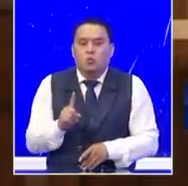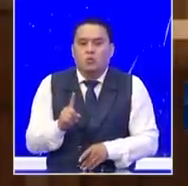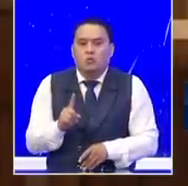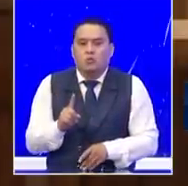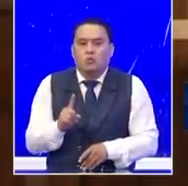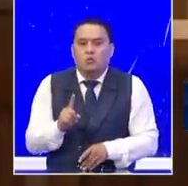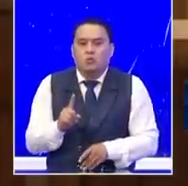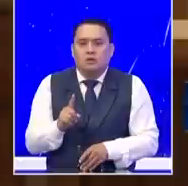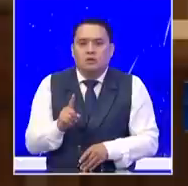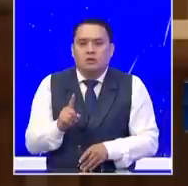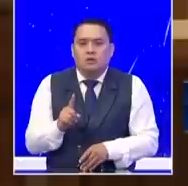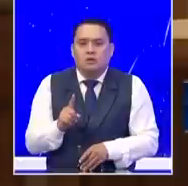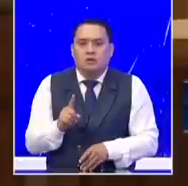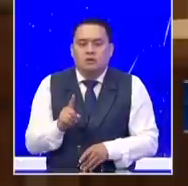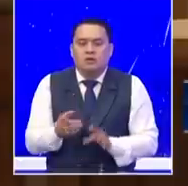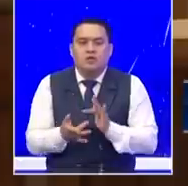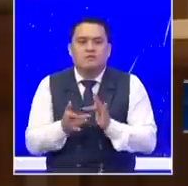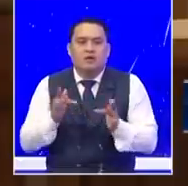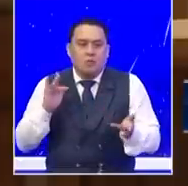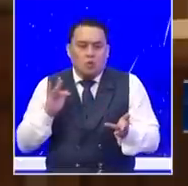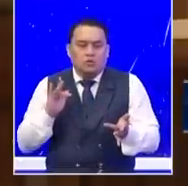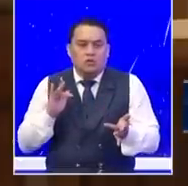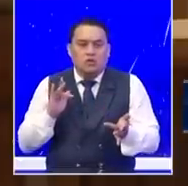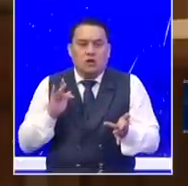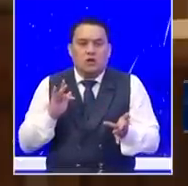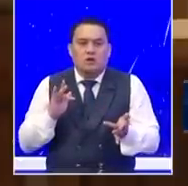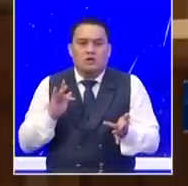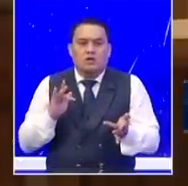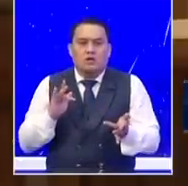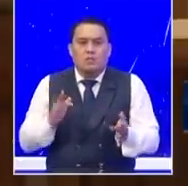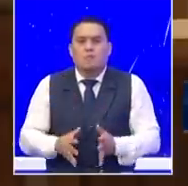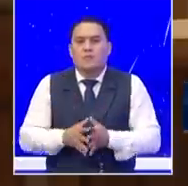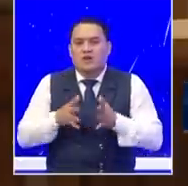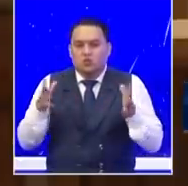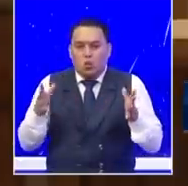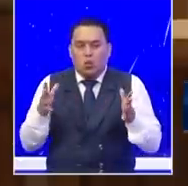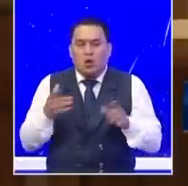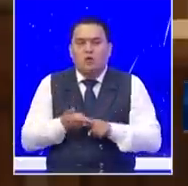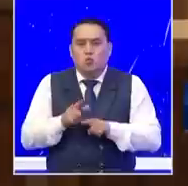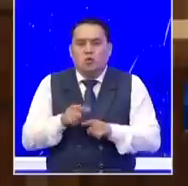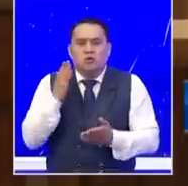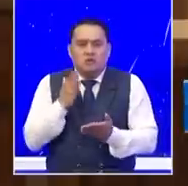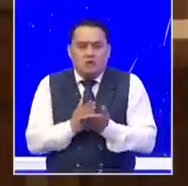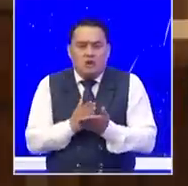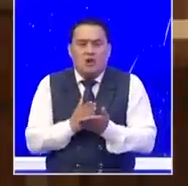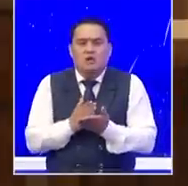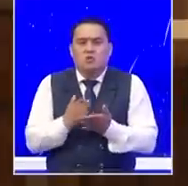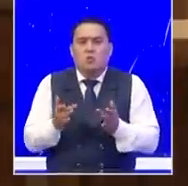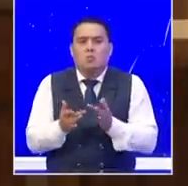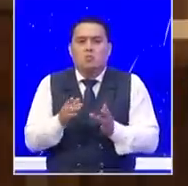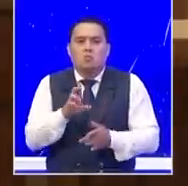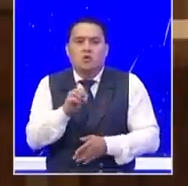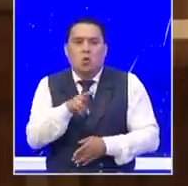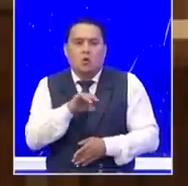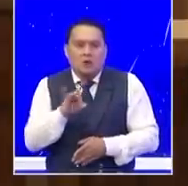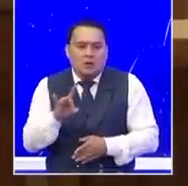роль прессы, роль информационного пространства очень велика. когда вот этот институт блогеров появился,